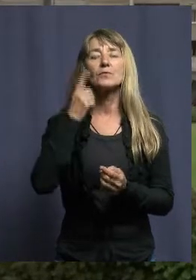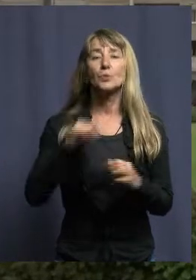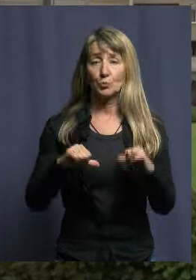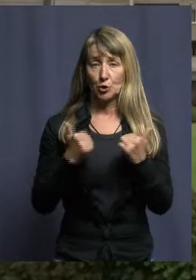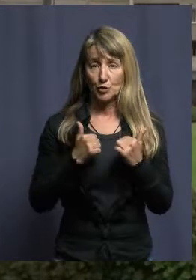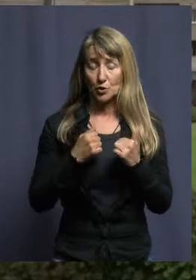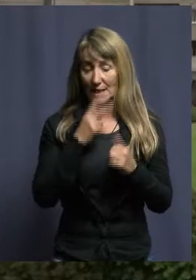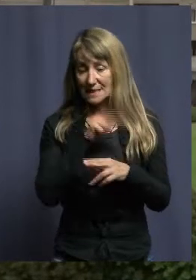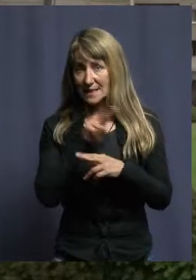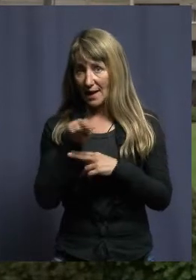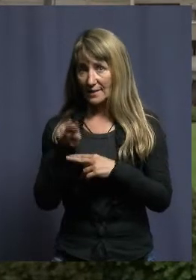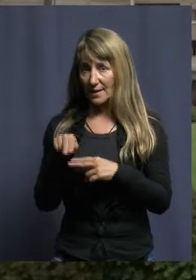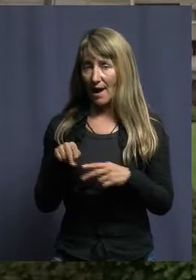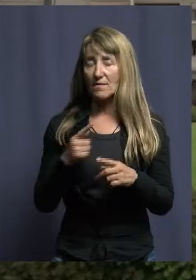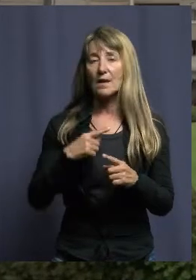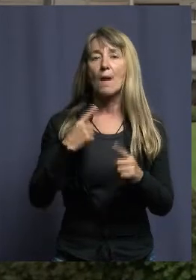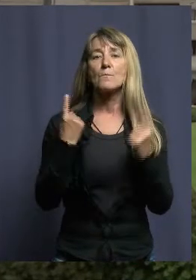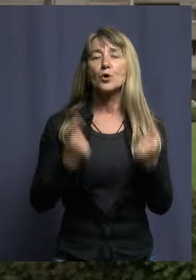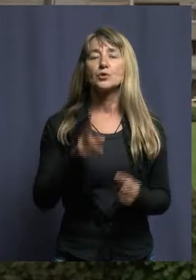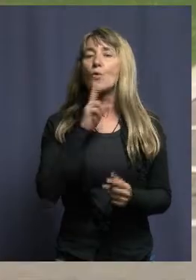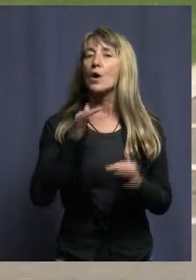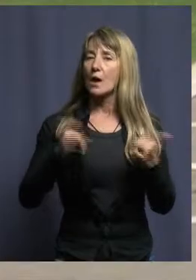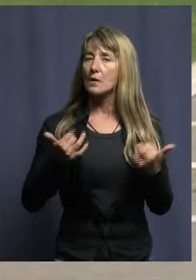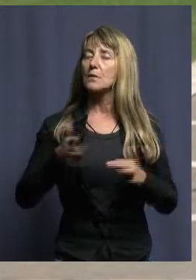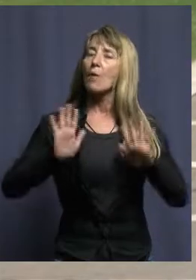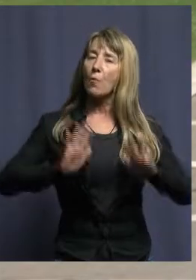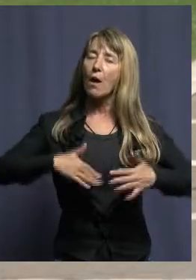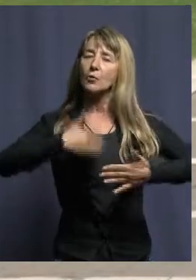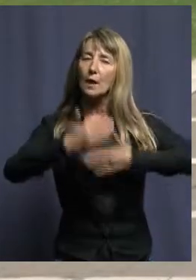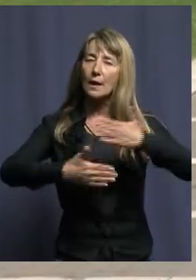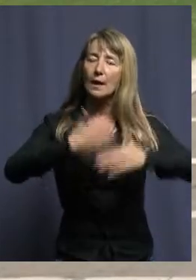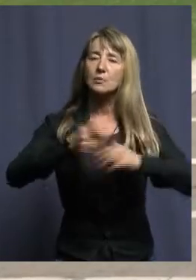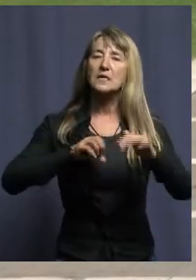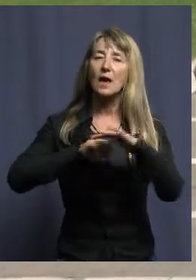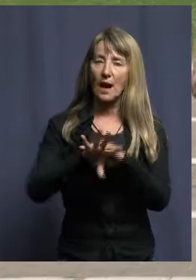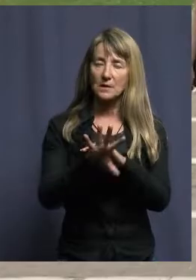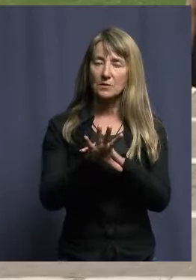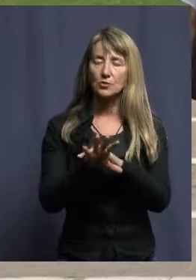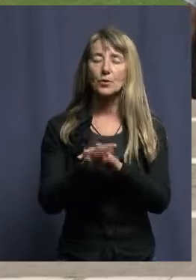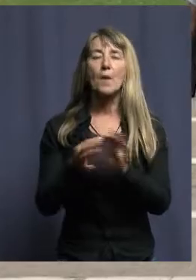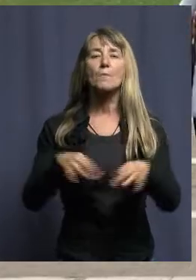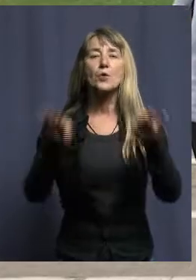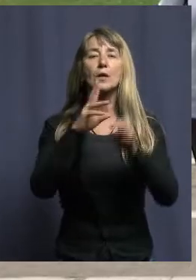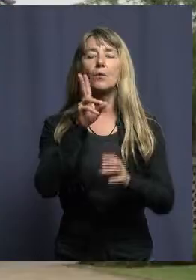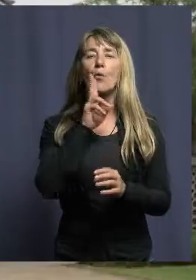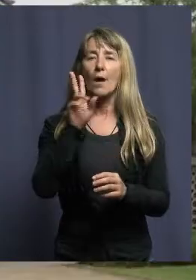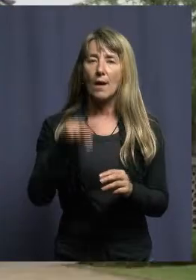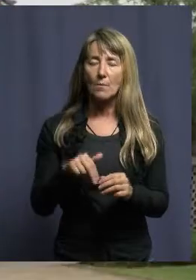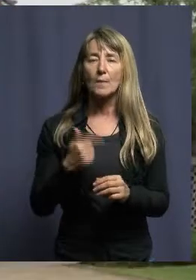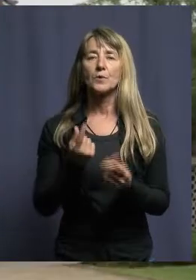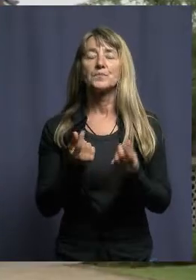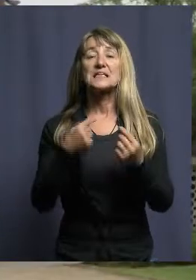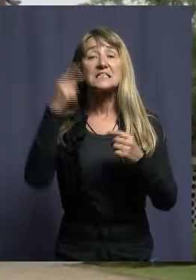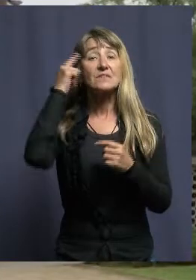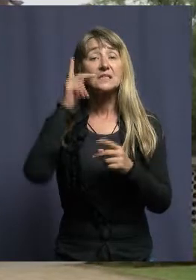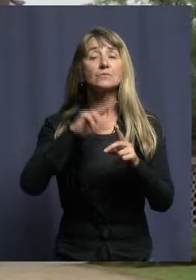života, od sagledavanja, poziciju u kojoj jesmo, a onda polako da krenemo sa realizacijom projekata koje imamo, svesni da su